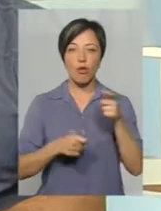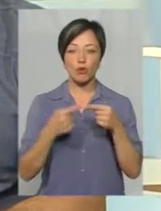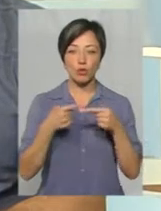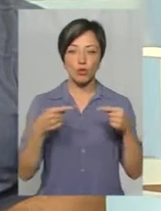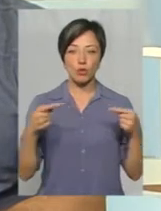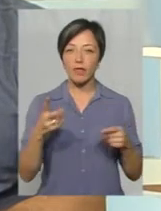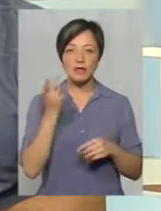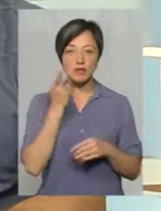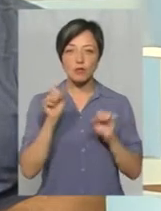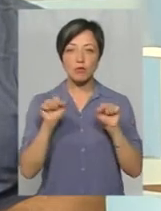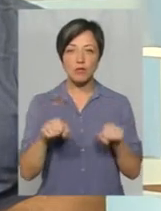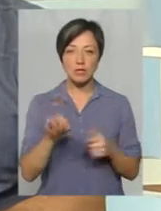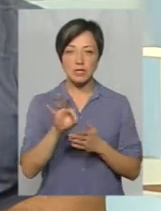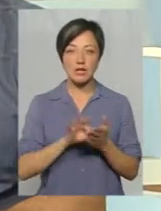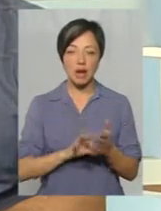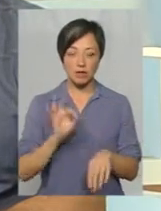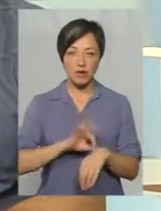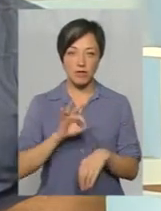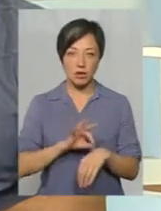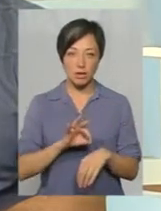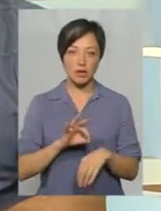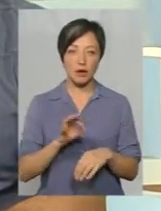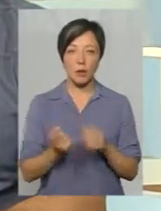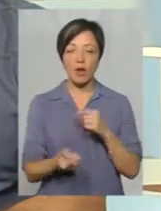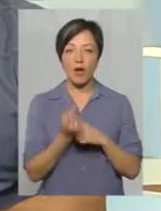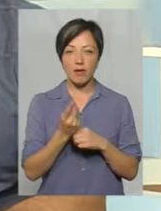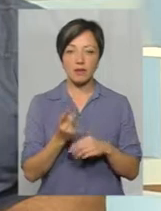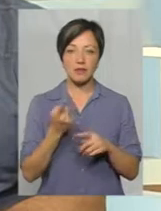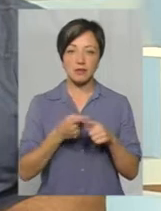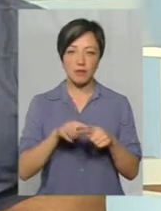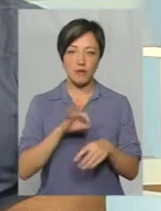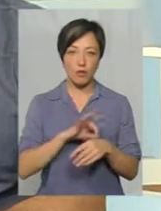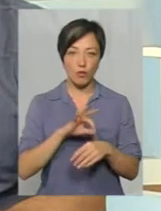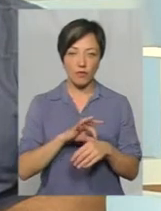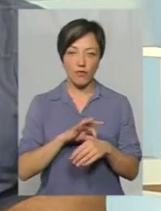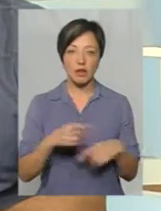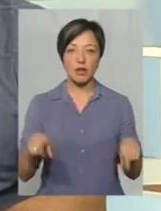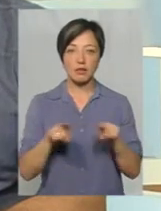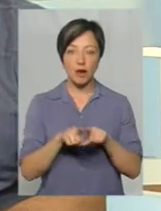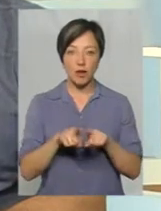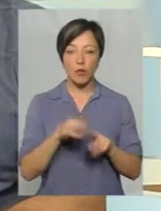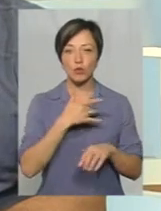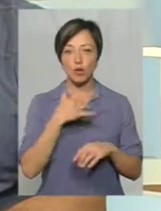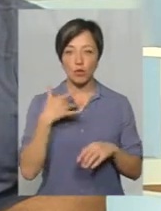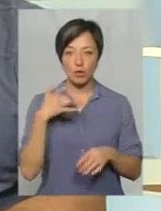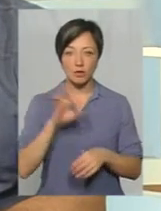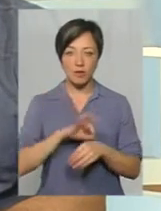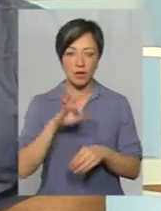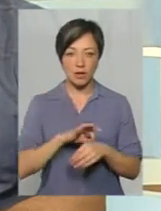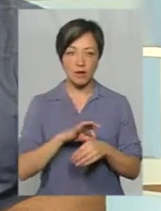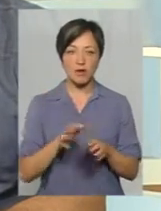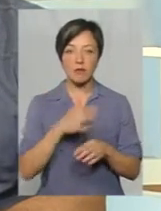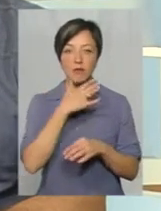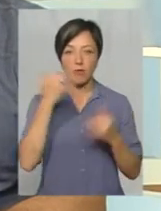і не завжди можна з ним зразу захворіти, і зразу проявиться клініка захворювання. Так само туберкульозом хворіє